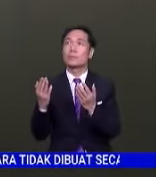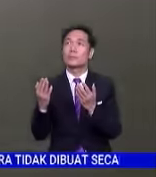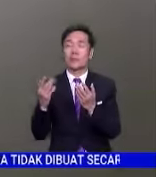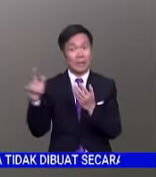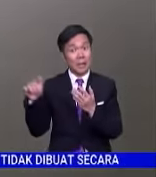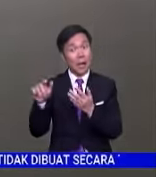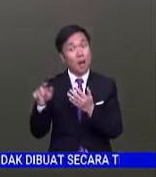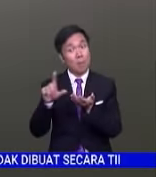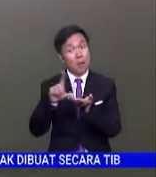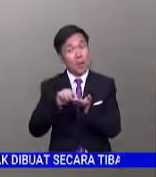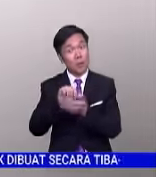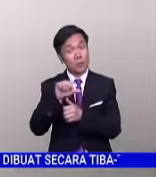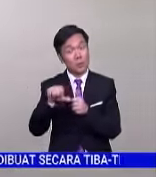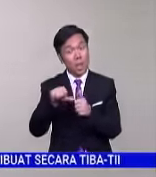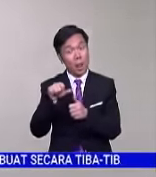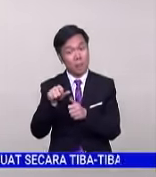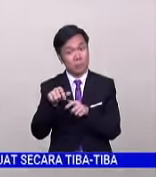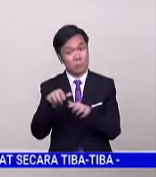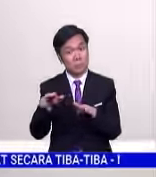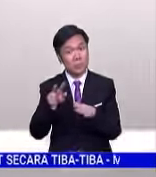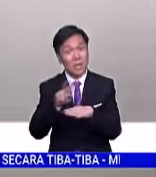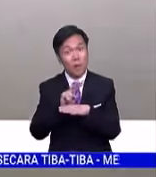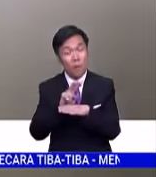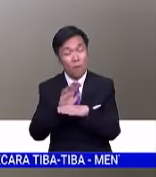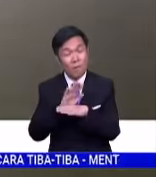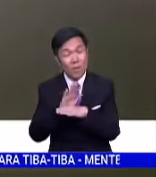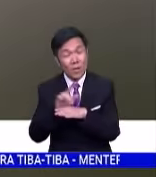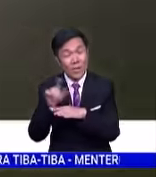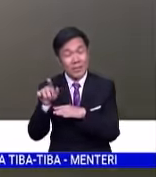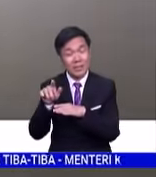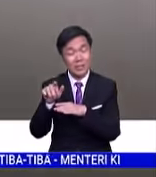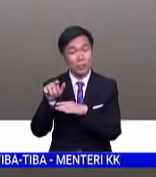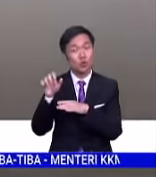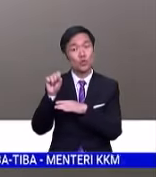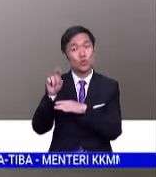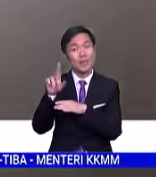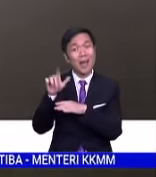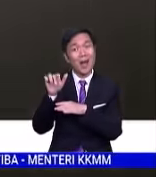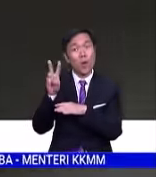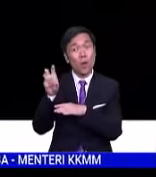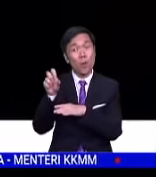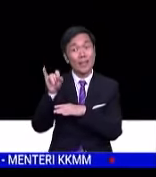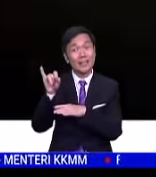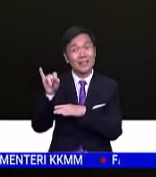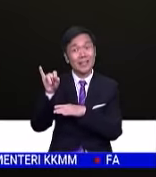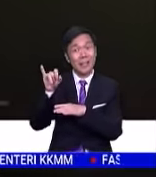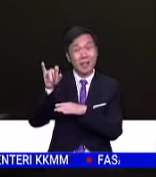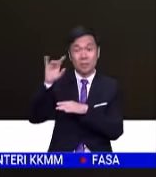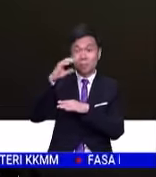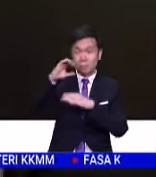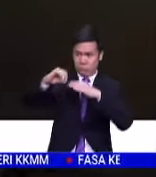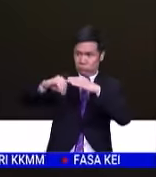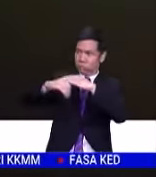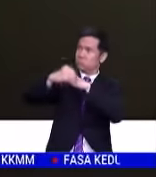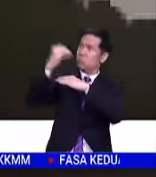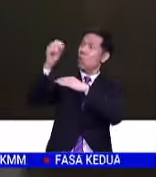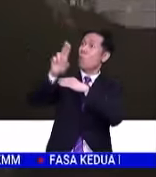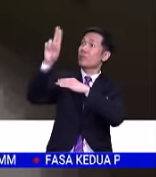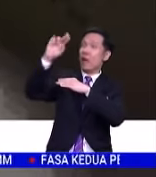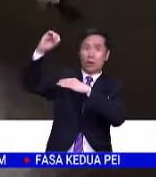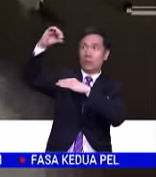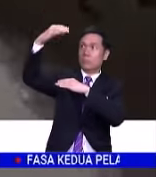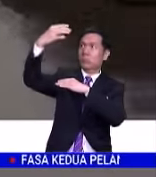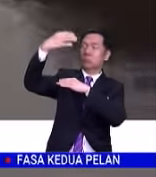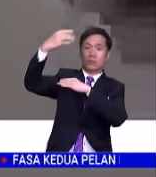Itulah di media sosial semalam satu rakaman video di Jeneponto, Sulawesi, Indonesia yang menunjukkan matahari terbit dari utara. Suara dalam